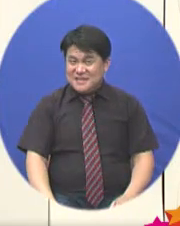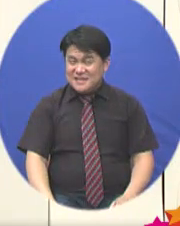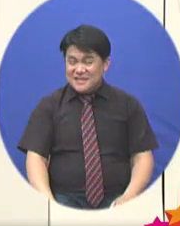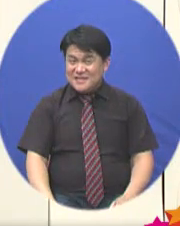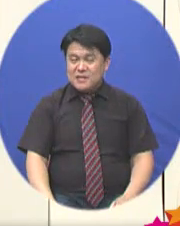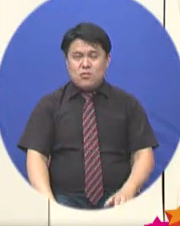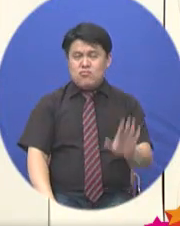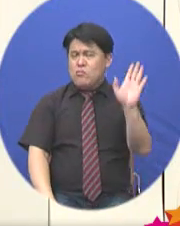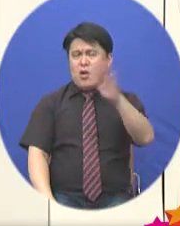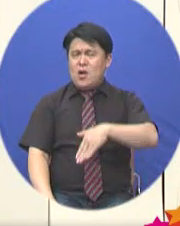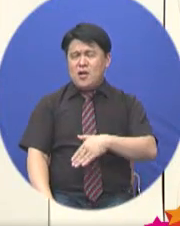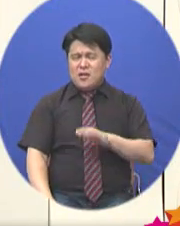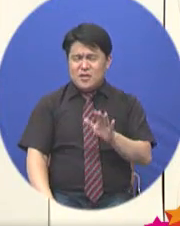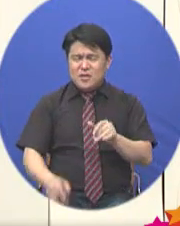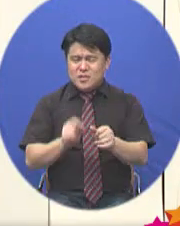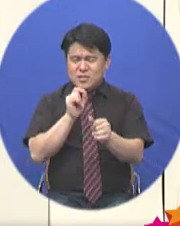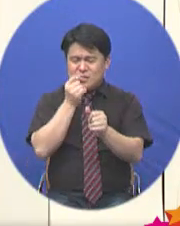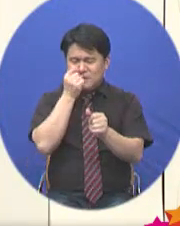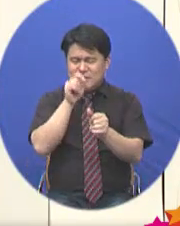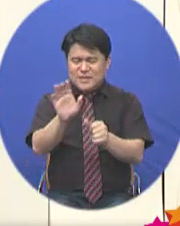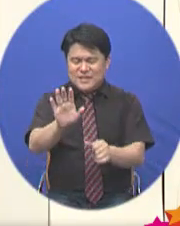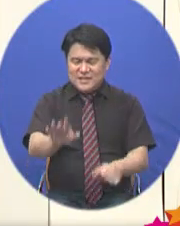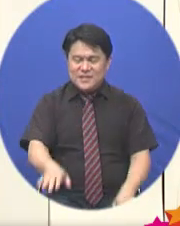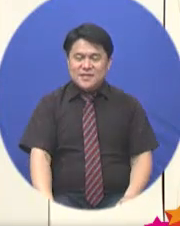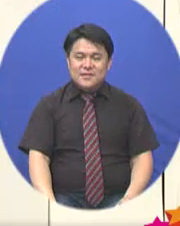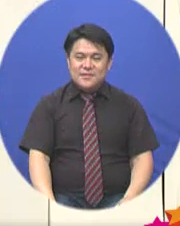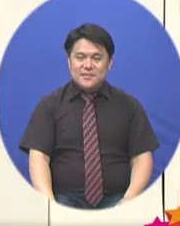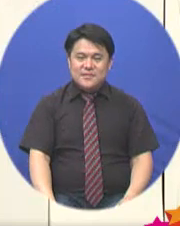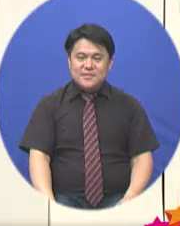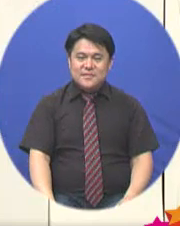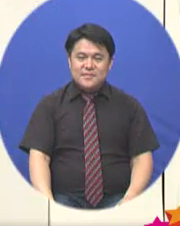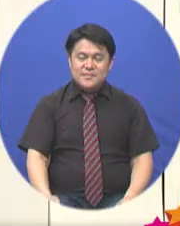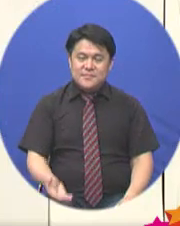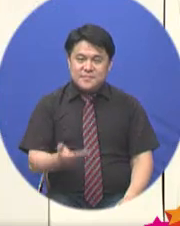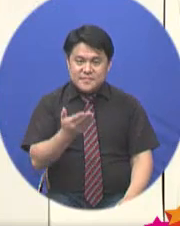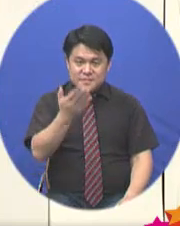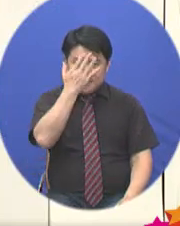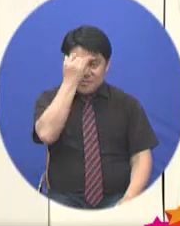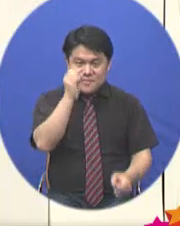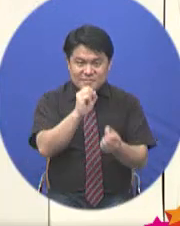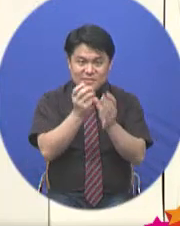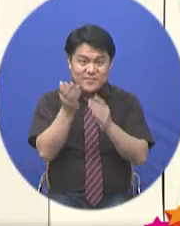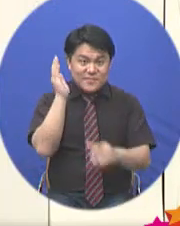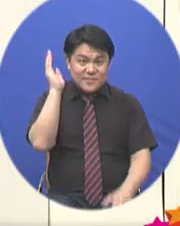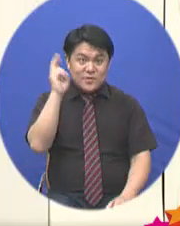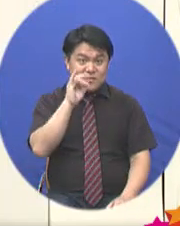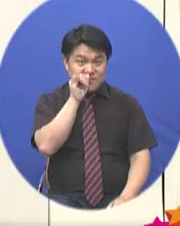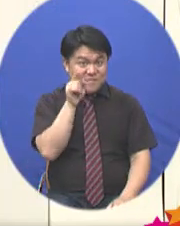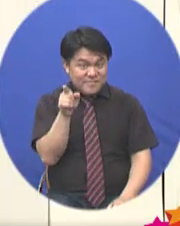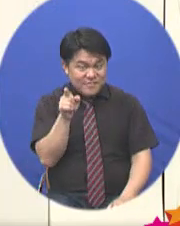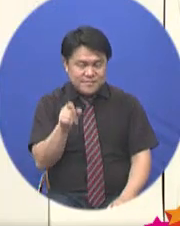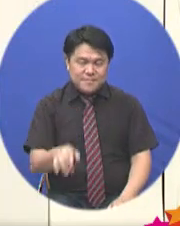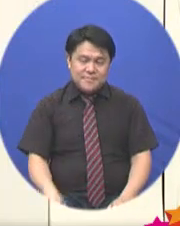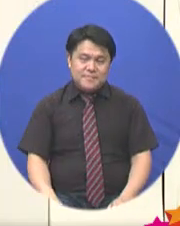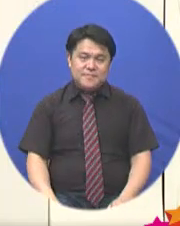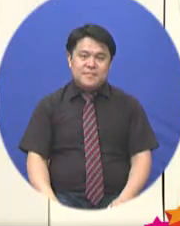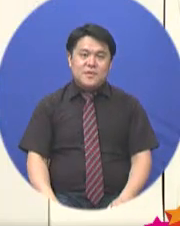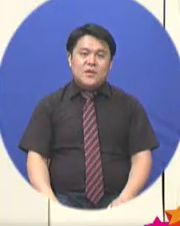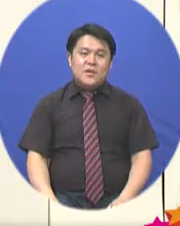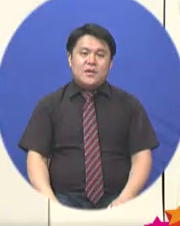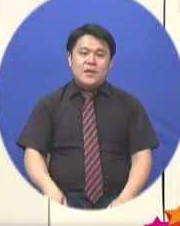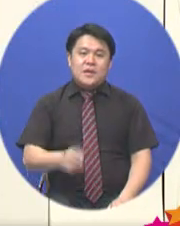그러면요, 그러면요. 그 송봉수 씨의 할미꽃 사연을 이제 부르시잖아요. 네. 그러면 또